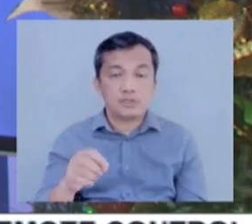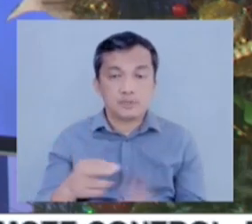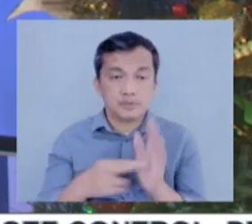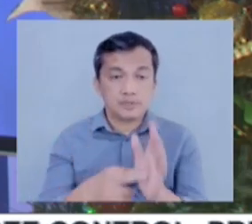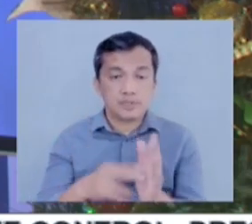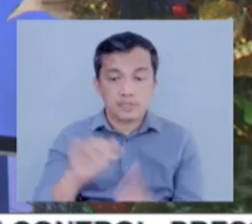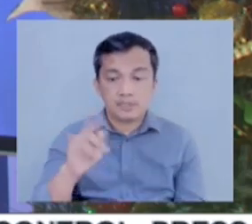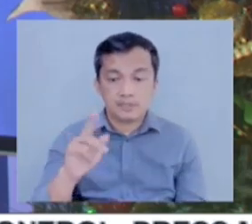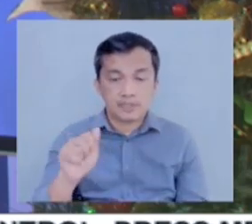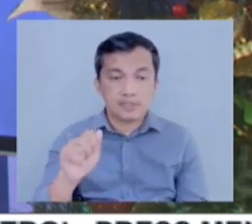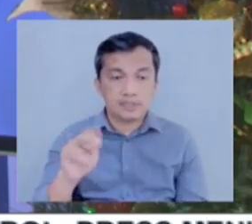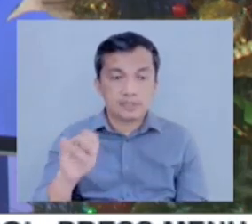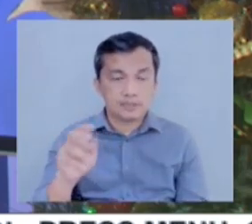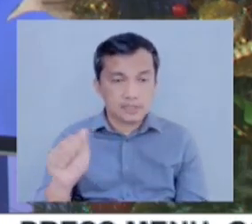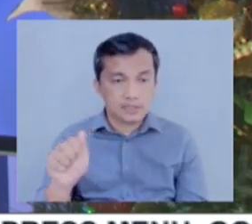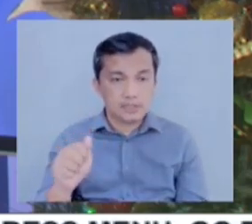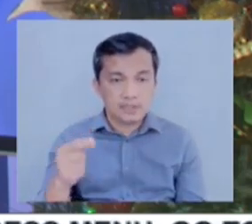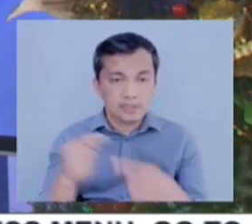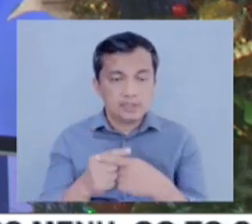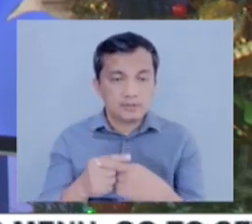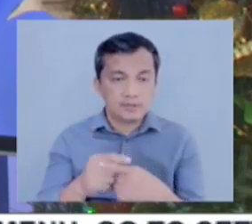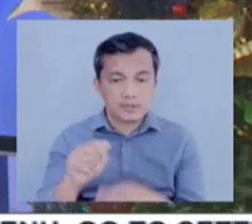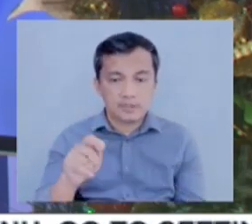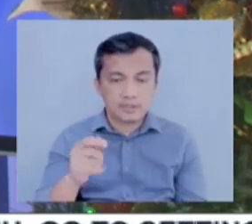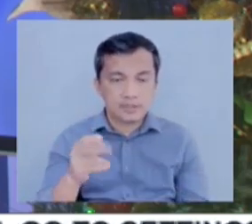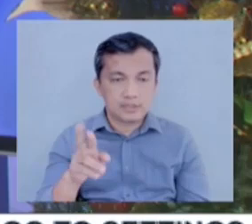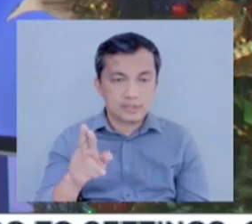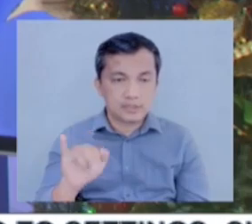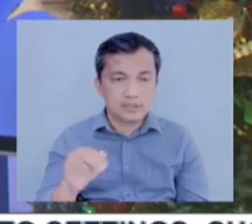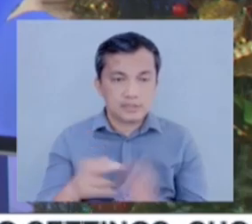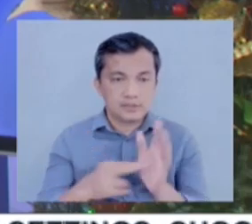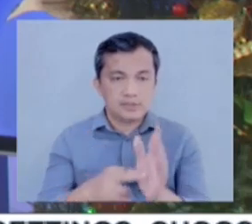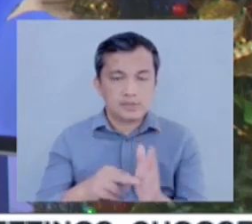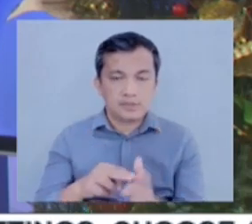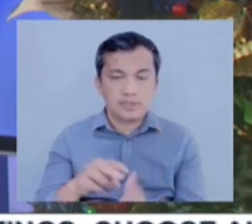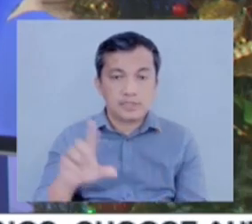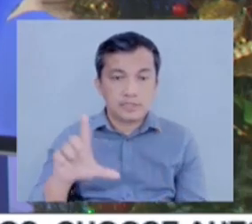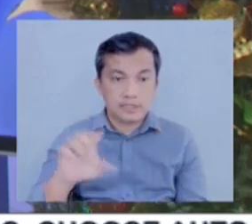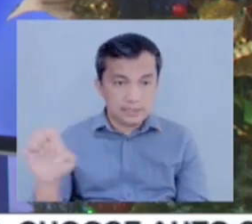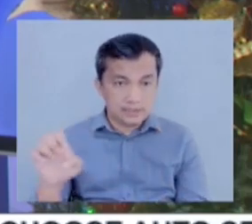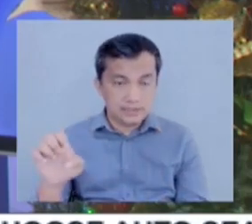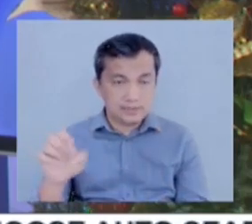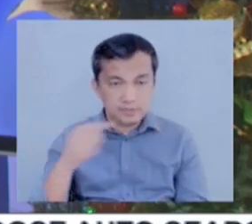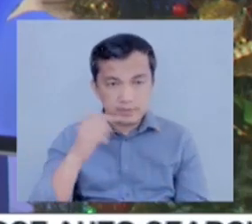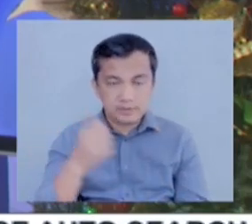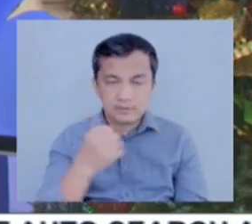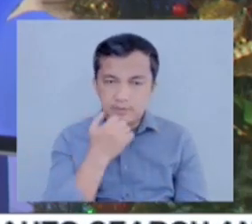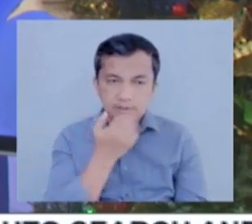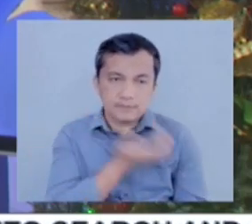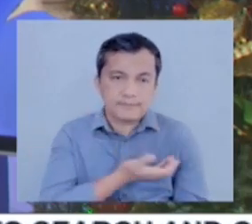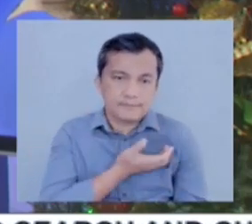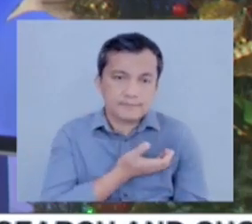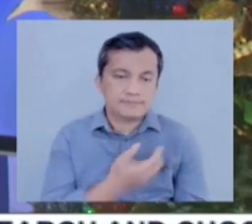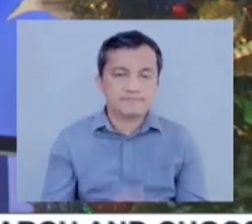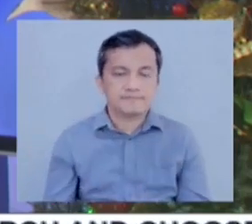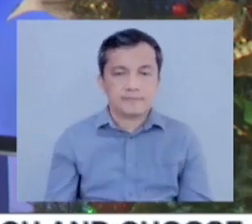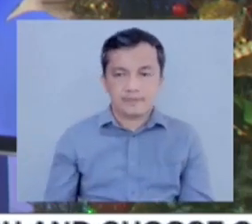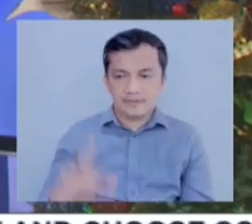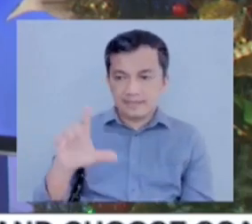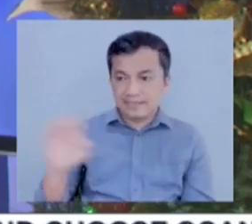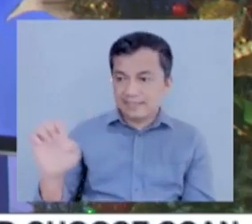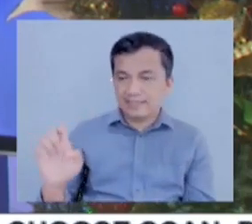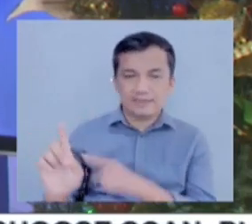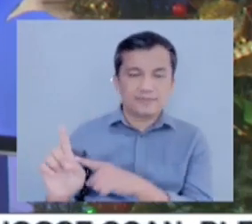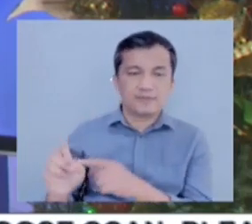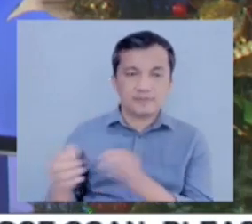Co laban kay Agri Party List Representative Wilbert Lee dahil umano sa improper conduct nito. Pero si Lee, may paliwanag naman tungkol